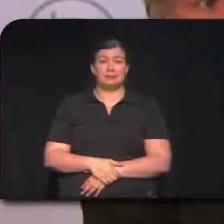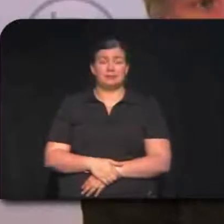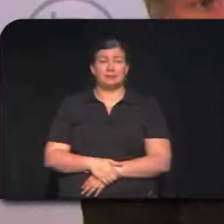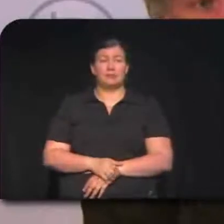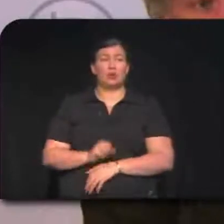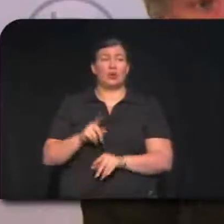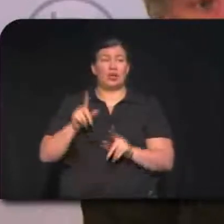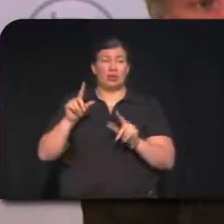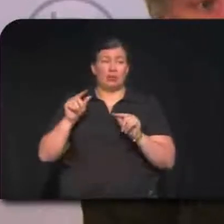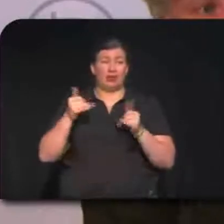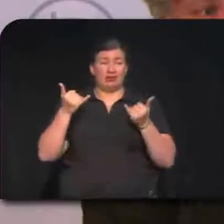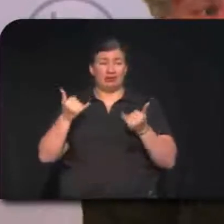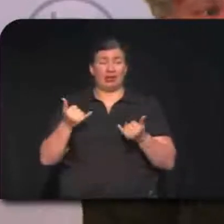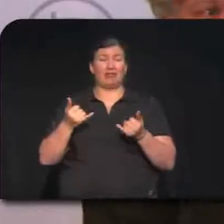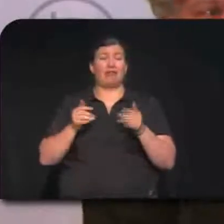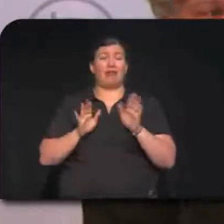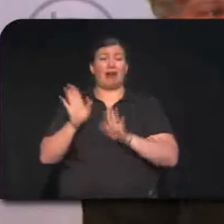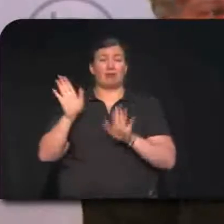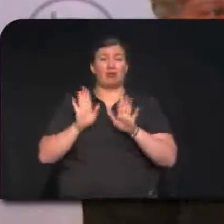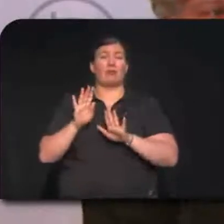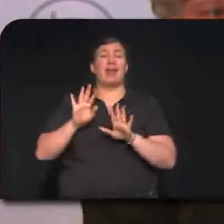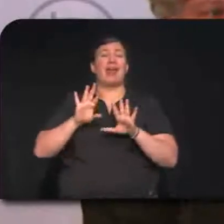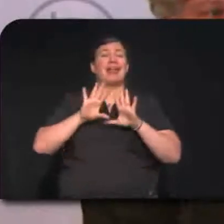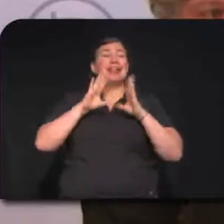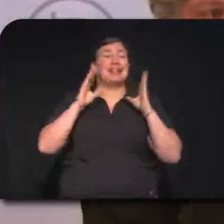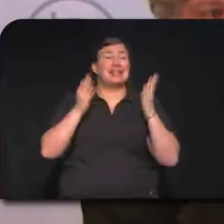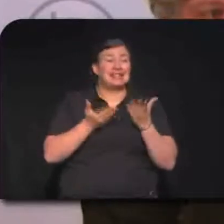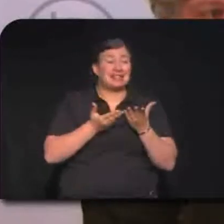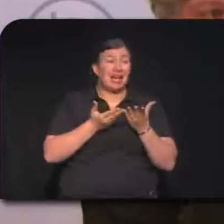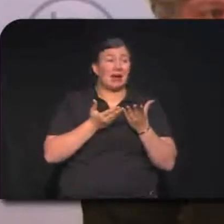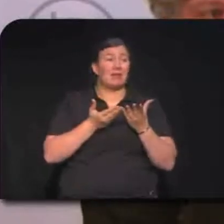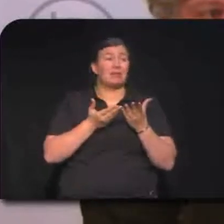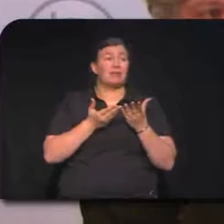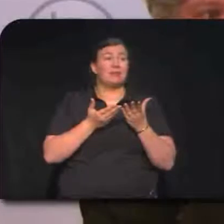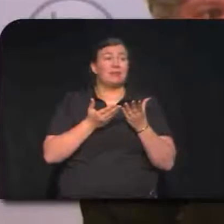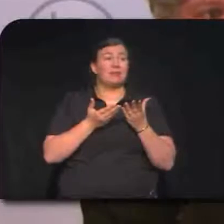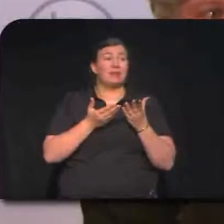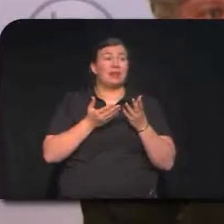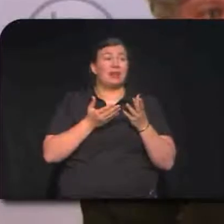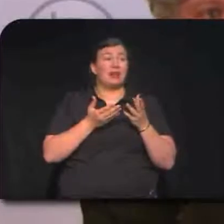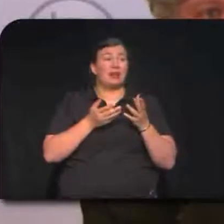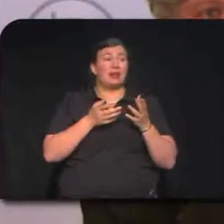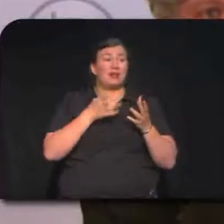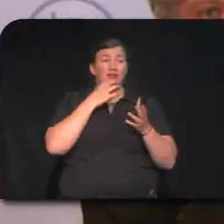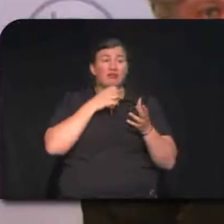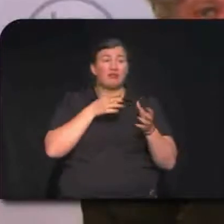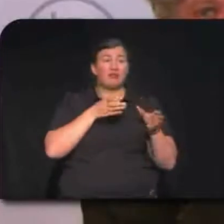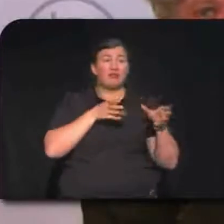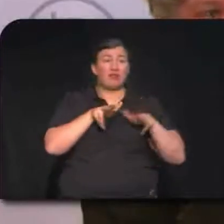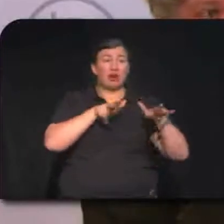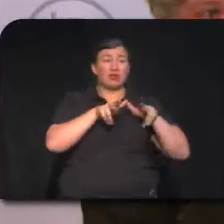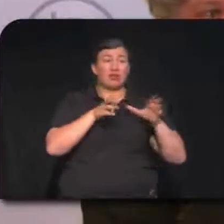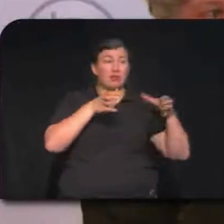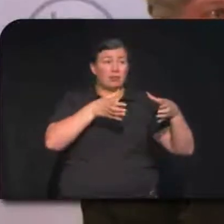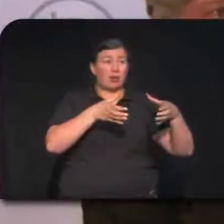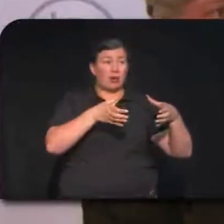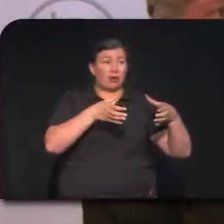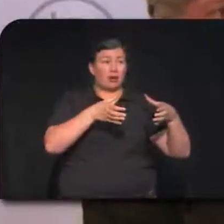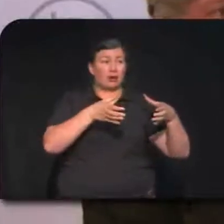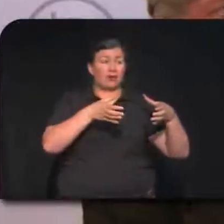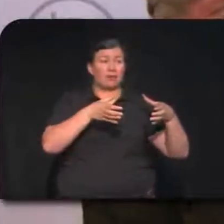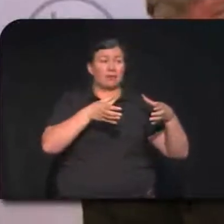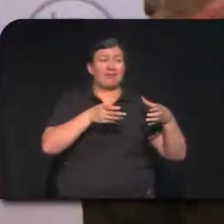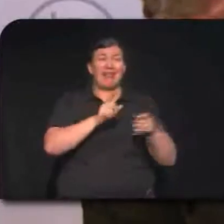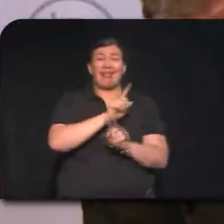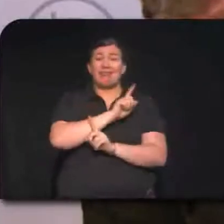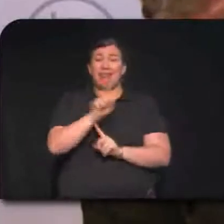dann stimmen wir jetzt darüber ab ob wir den gesamten Wirtschaftsblock vorziehen und ich bitte um das Kartenzeichen nein für wir